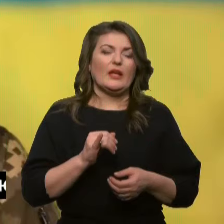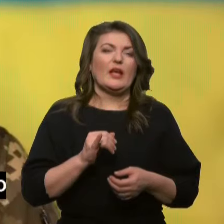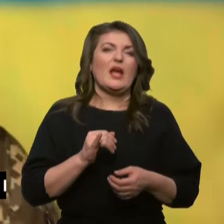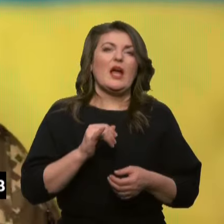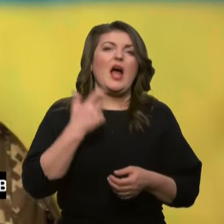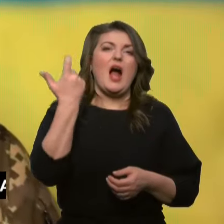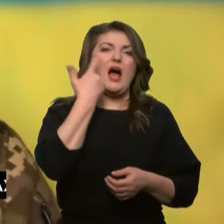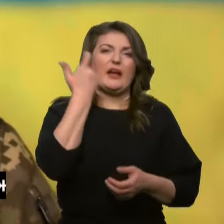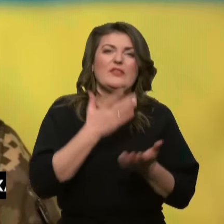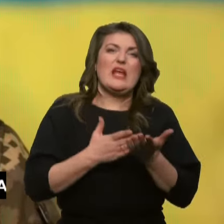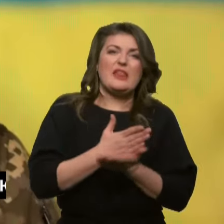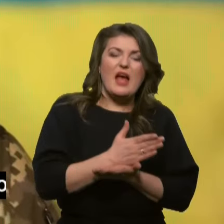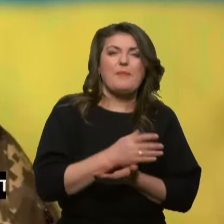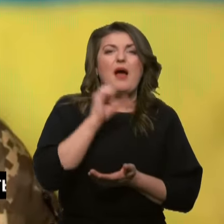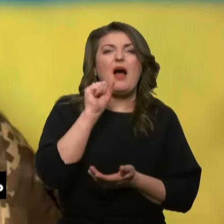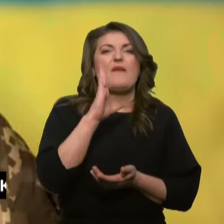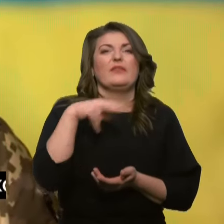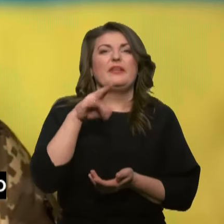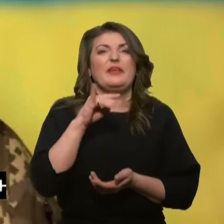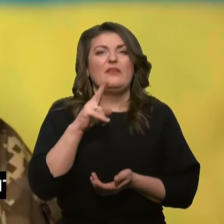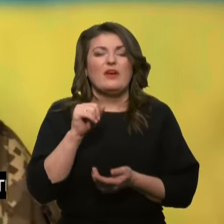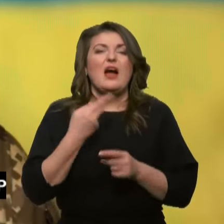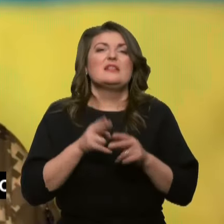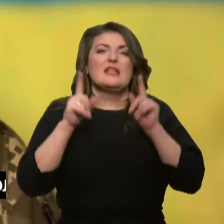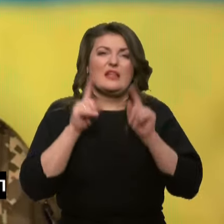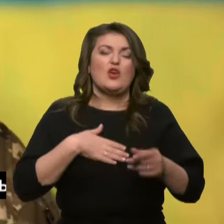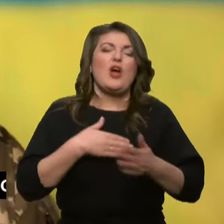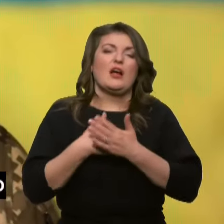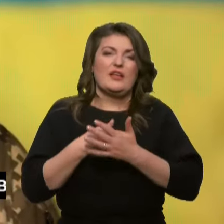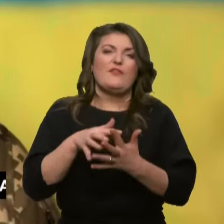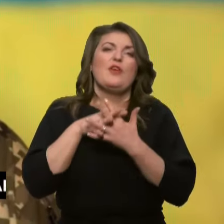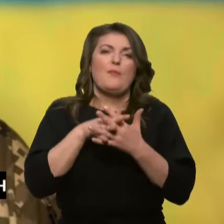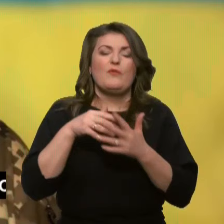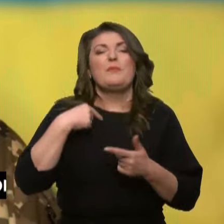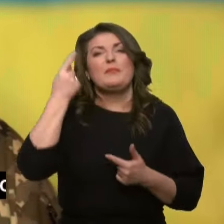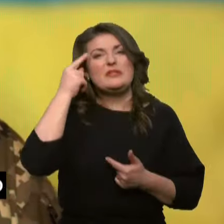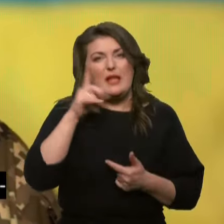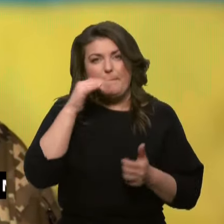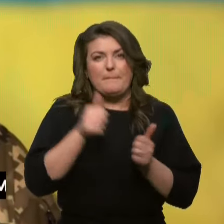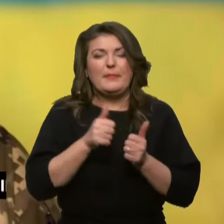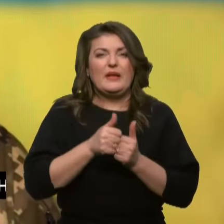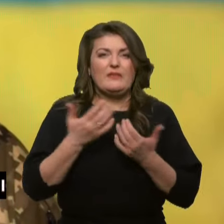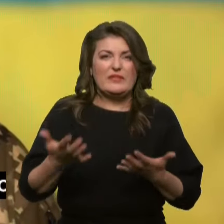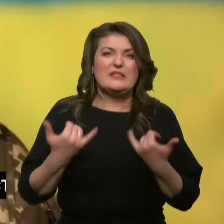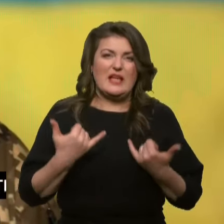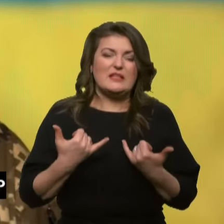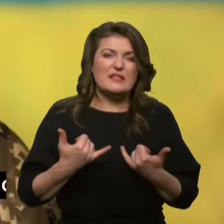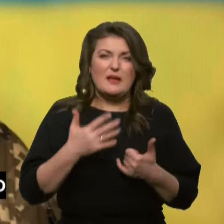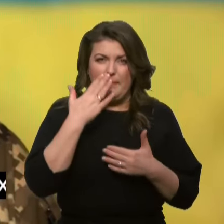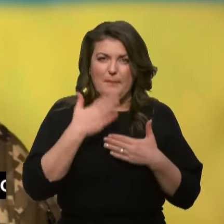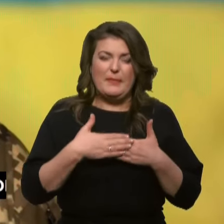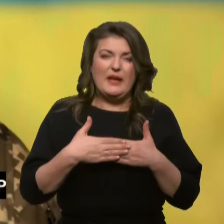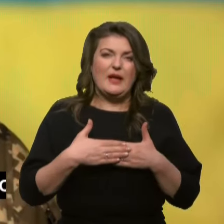і Харківський напрямок, Авдіївка, це теж активні бої, ми знаємо, біля, власне, зараз і